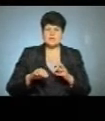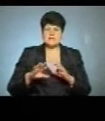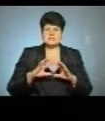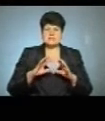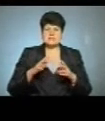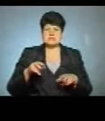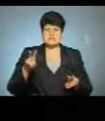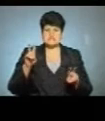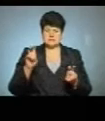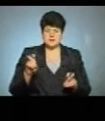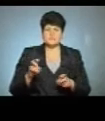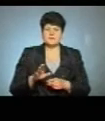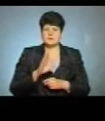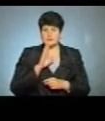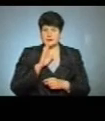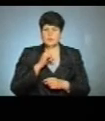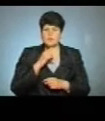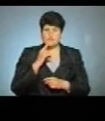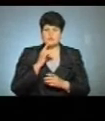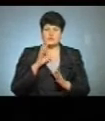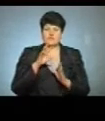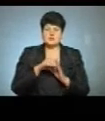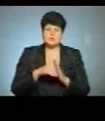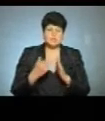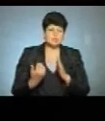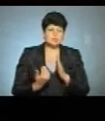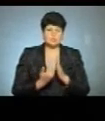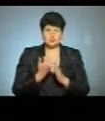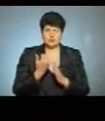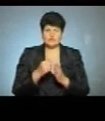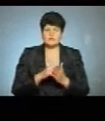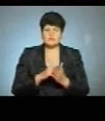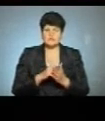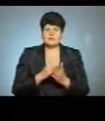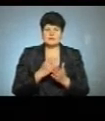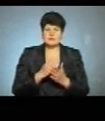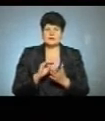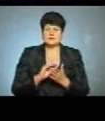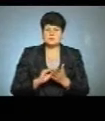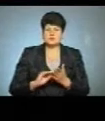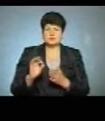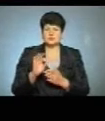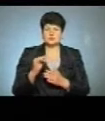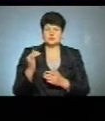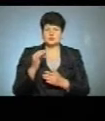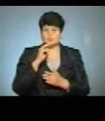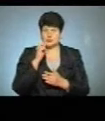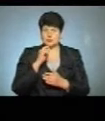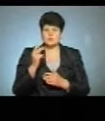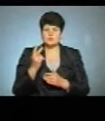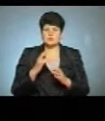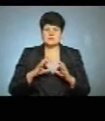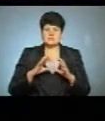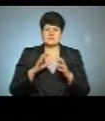залу Людмила Рюміна каже, до експозиції увійшли найновіші видання, у яких йдеться про історію України в Другій світовій війні. Вона розповіла